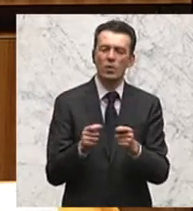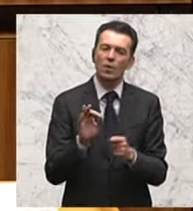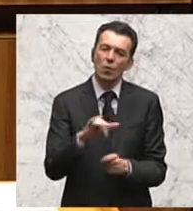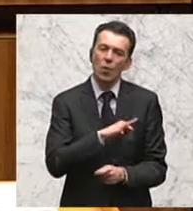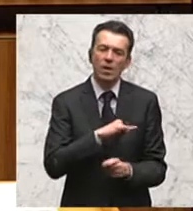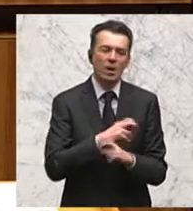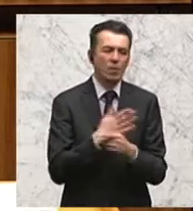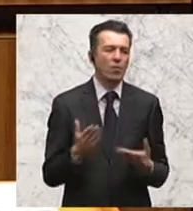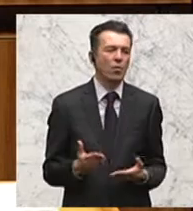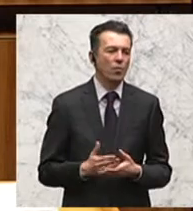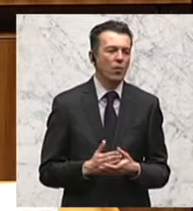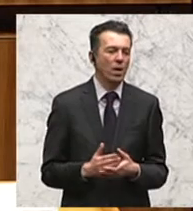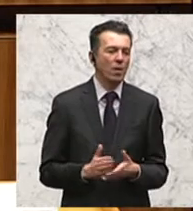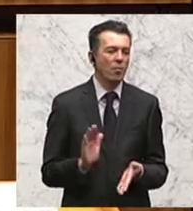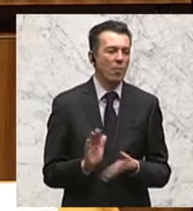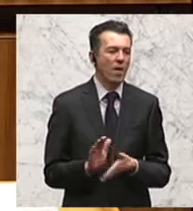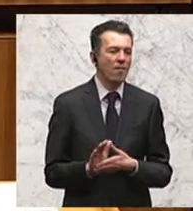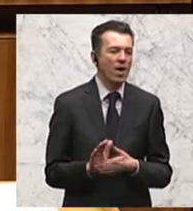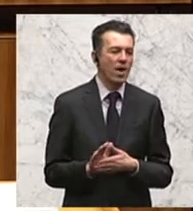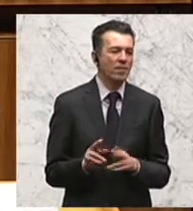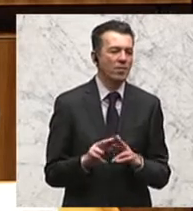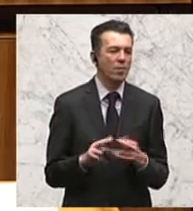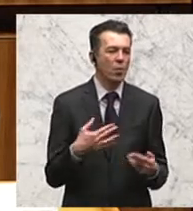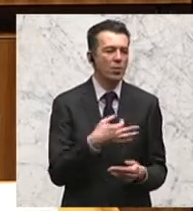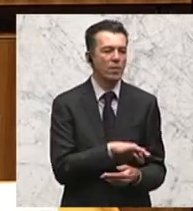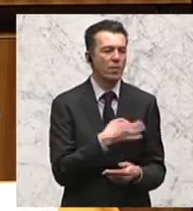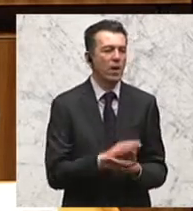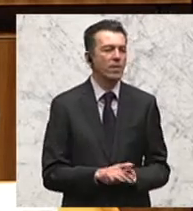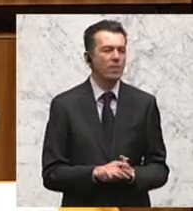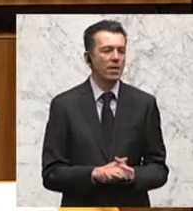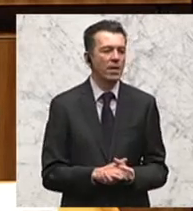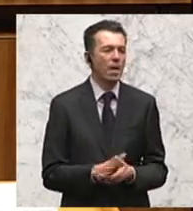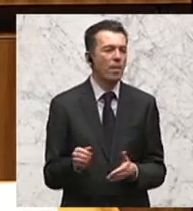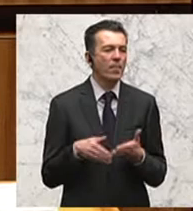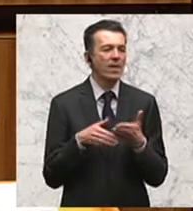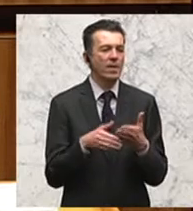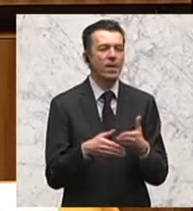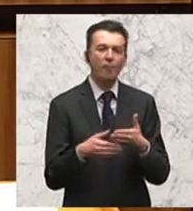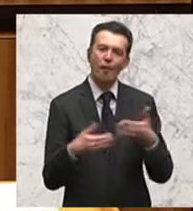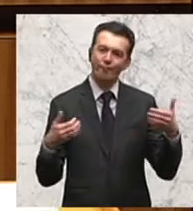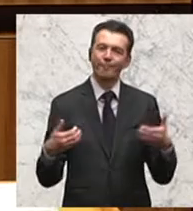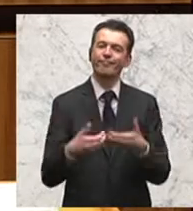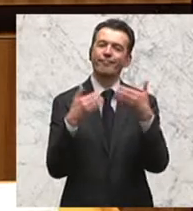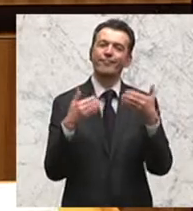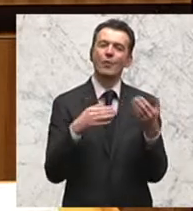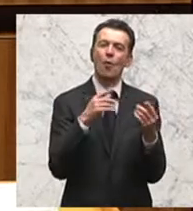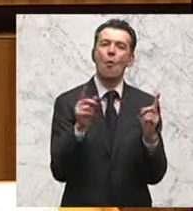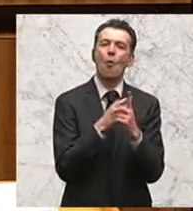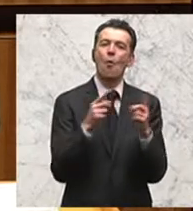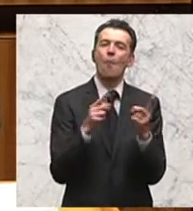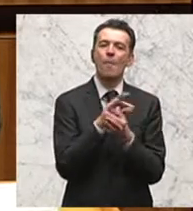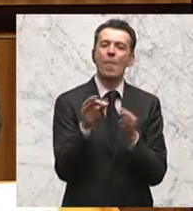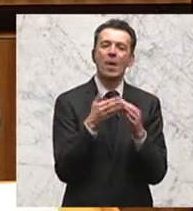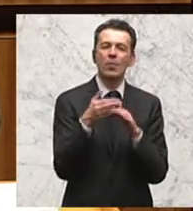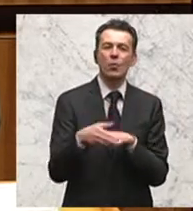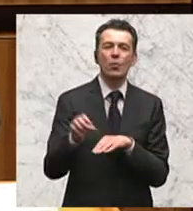einzusetzen. Und um zu dokumentieren, wie dieser Bundeskanzler unter Mithilfe des champagnisierenden Opernballbesuchers Schwindelegger gescheitert ist, denn das gehört